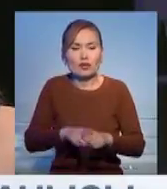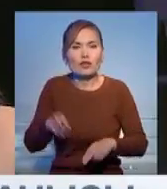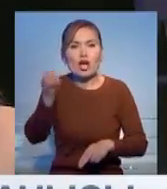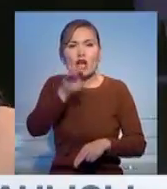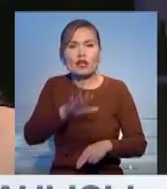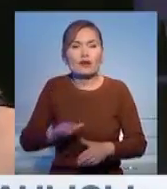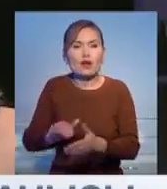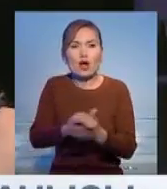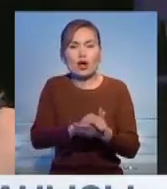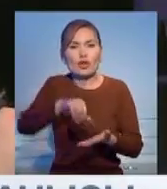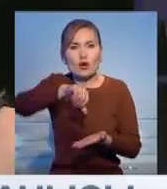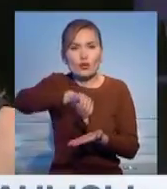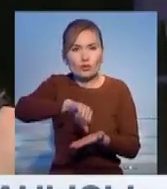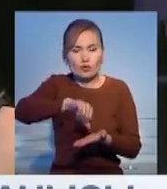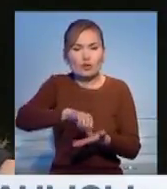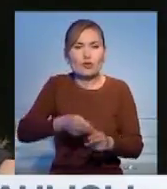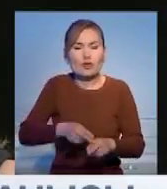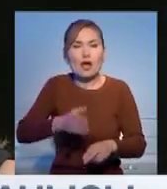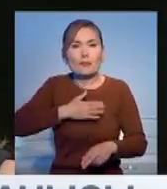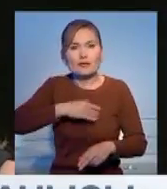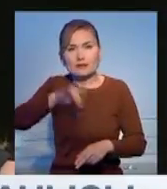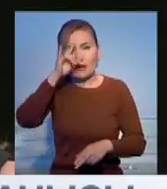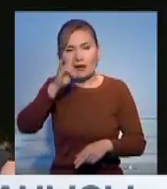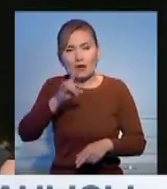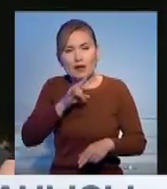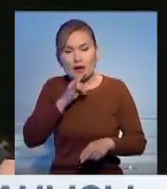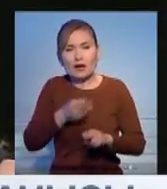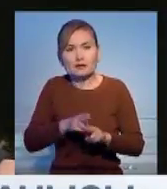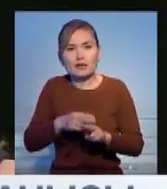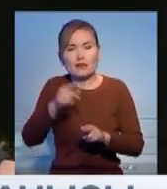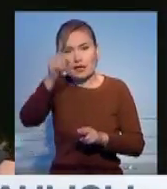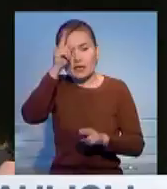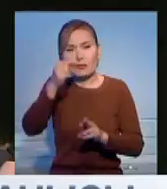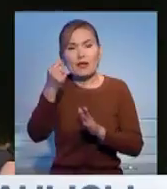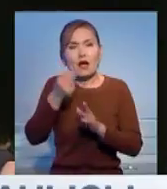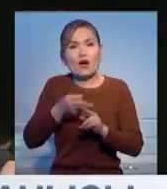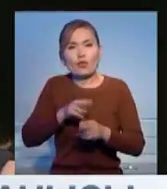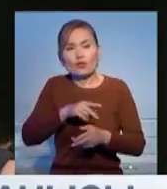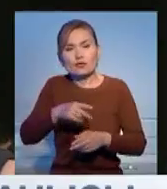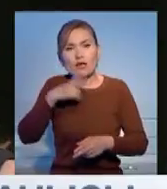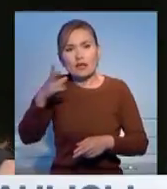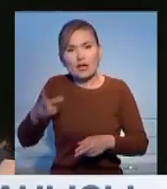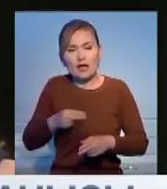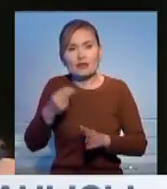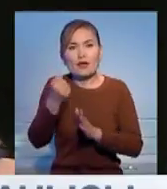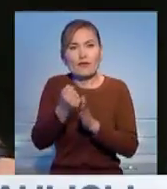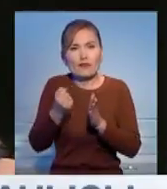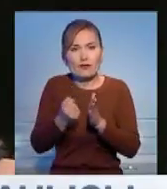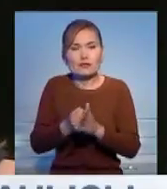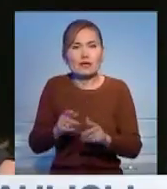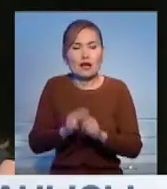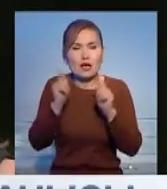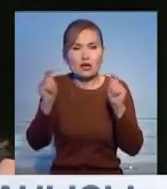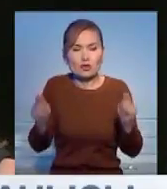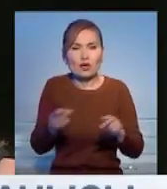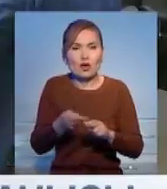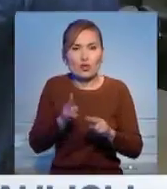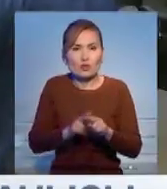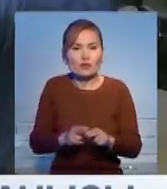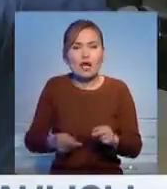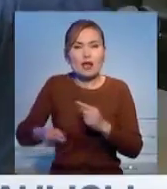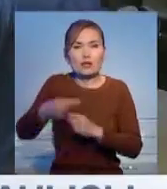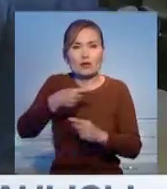Еуропалық одаққа мүше болмаса да, біздің елге виза алып жұмыс істей алады. Осылайша Латвия арқылы Еуропалық нарыққа енуіне